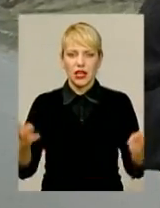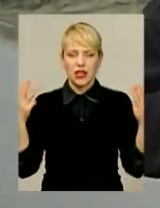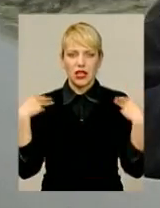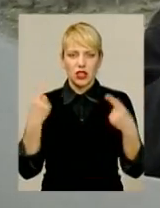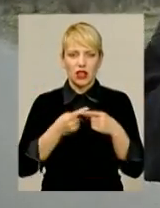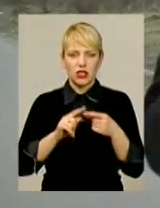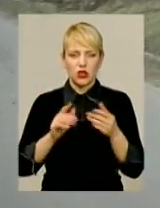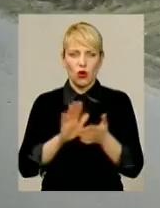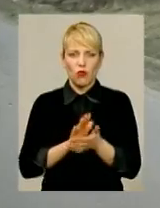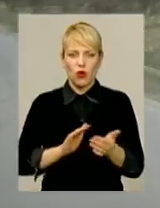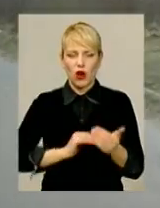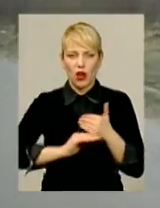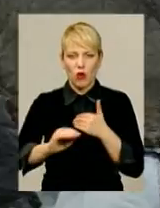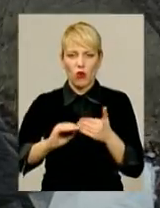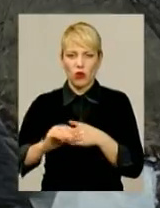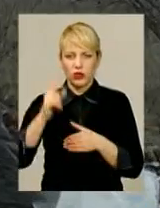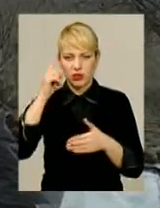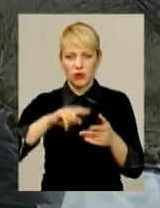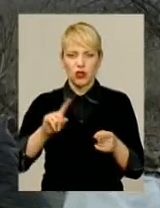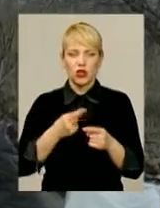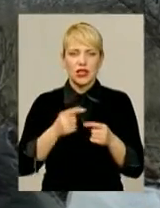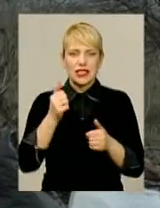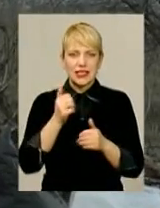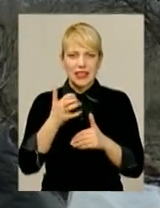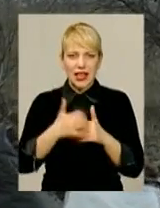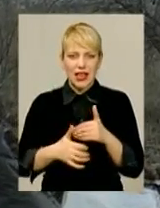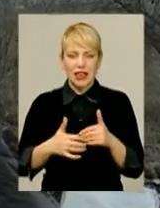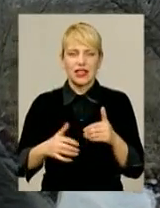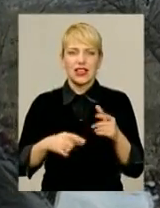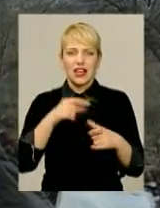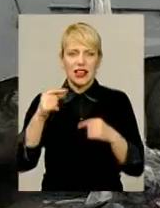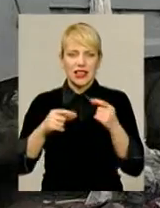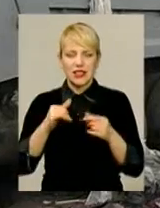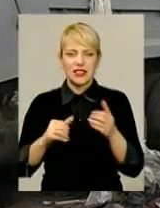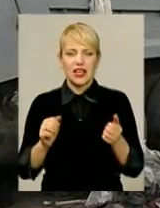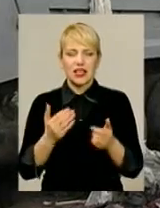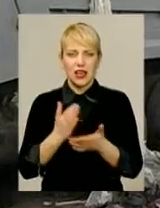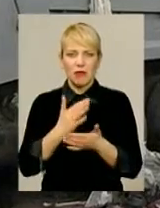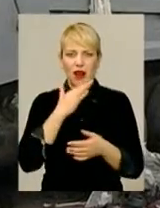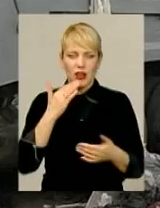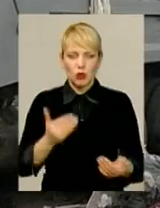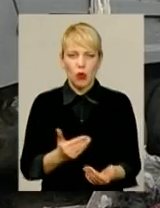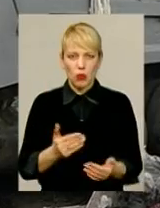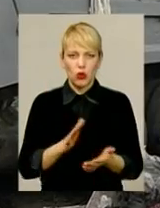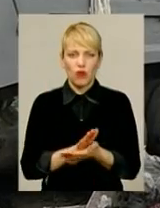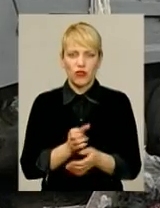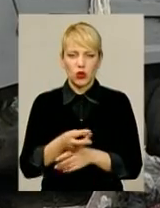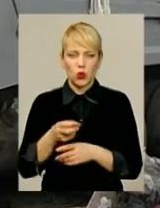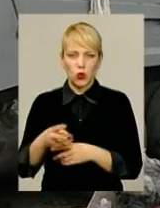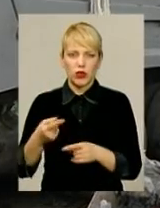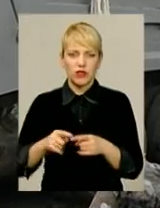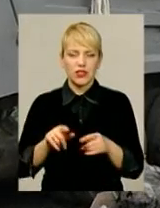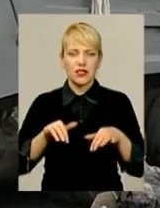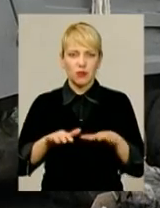полігону запевняє, те, що серед листя та сухих гілок є ще чимало побутових та будівельних відходів, це вже справа рук самих